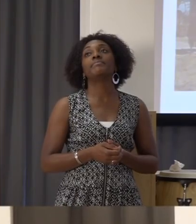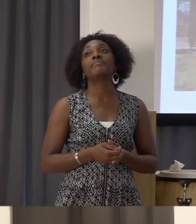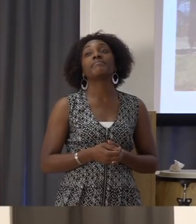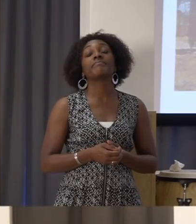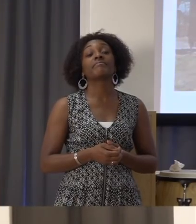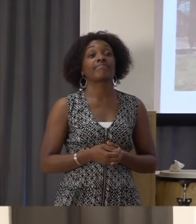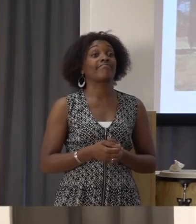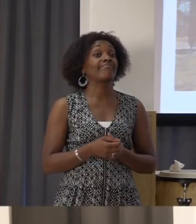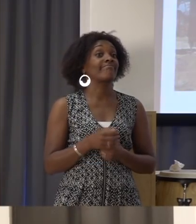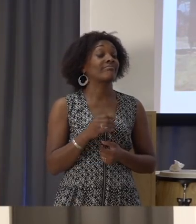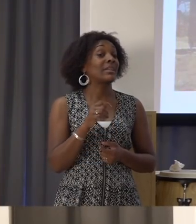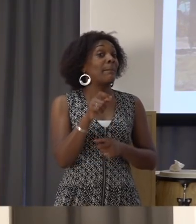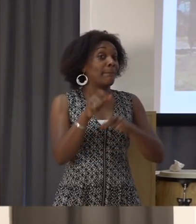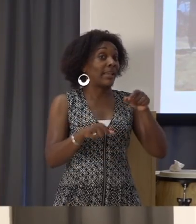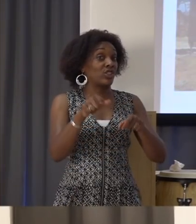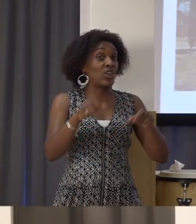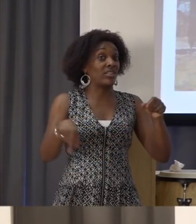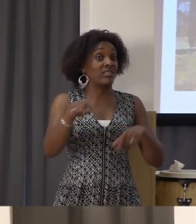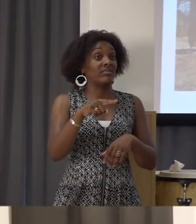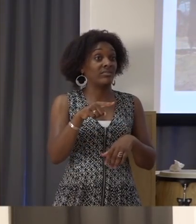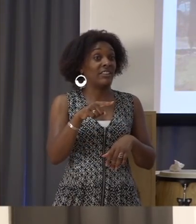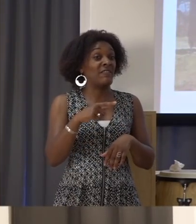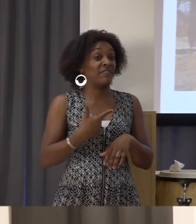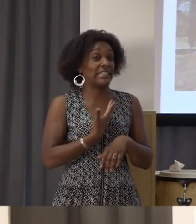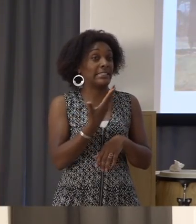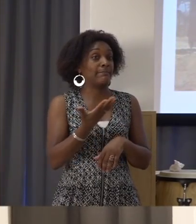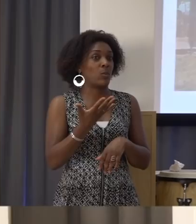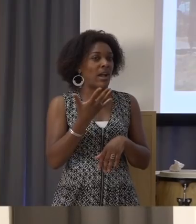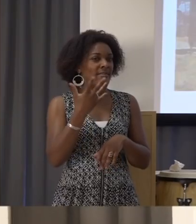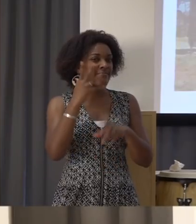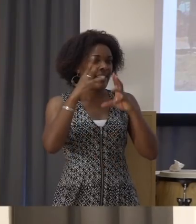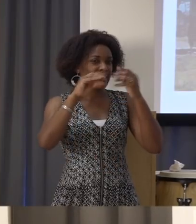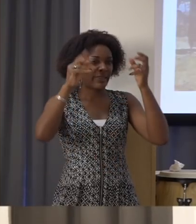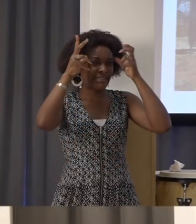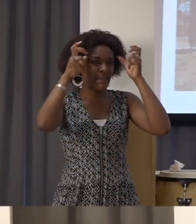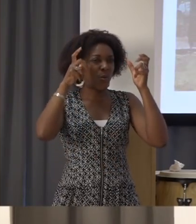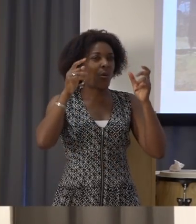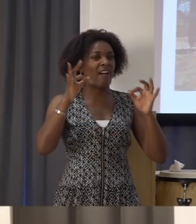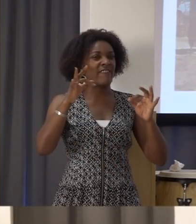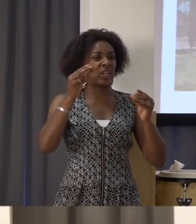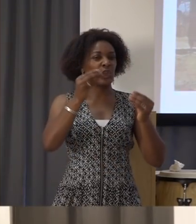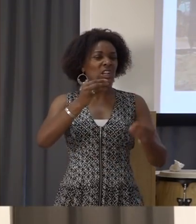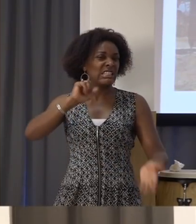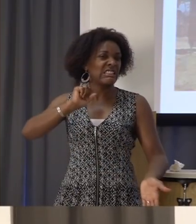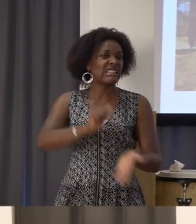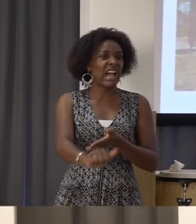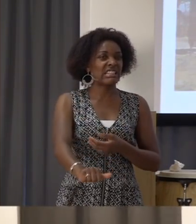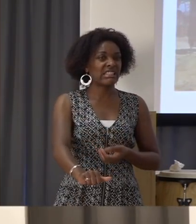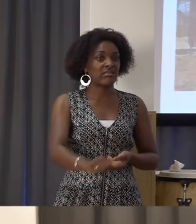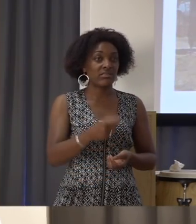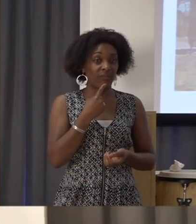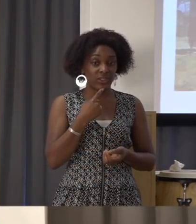La personne qui est contrôlée par de telles divinités n'a plus de